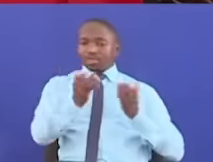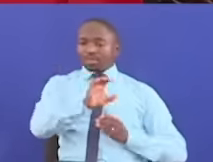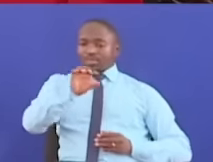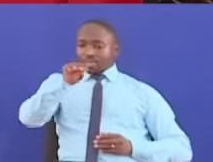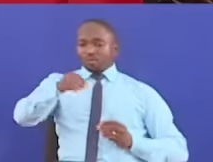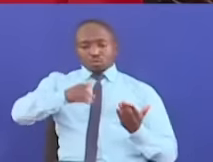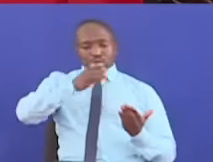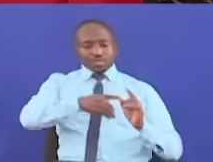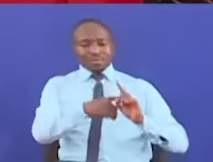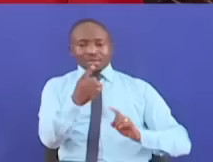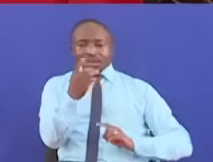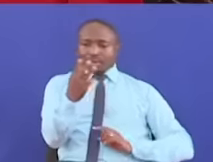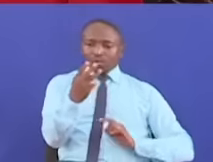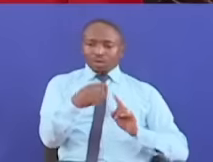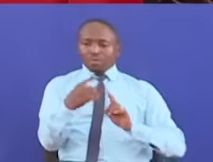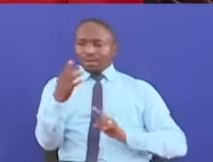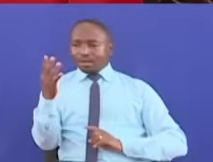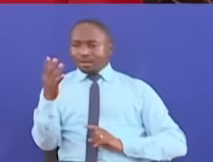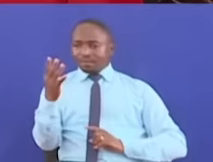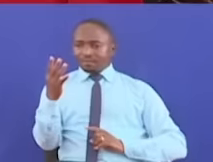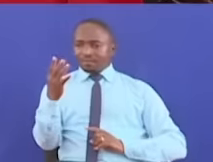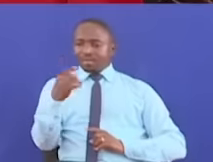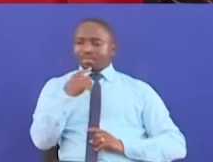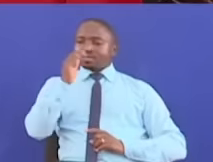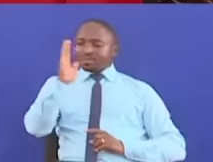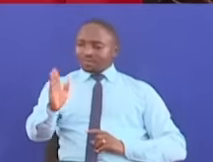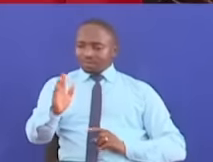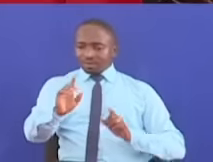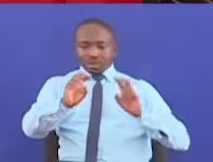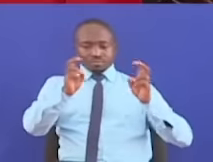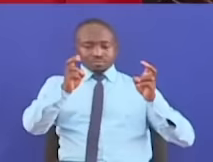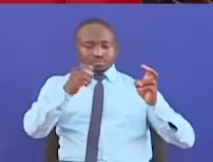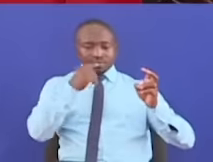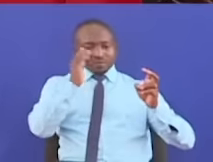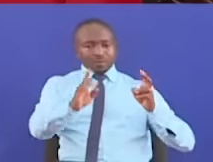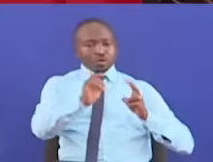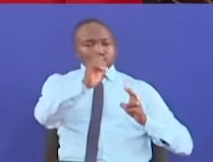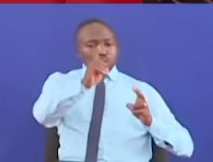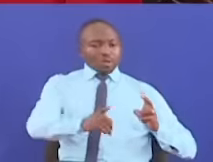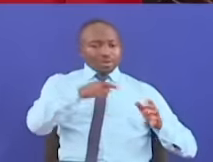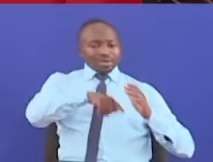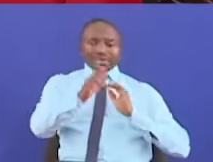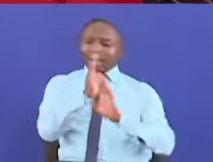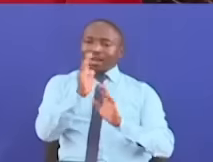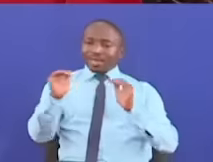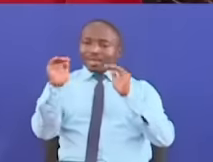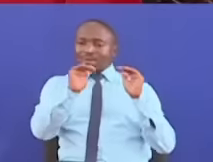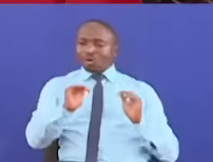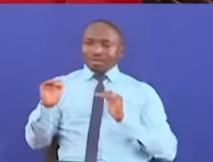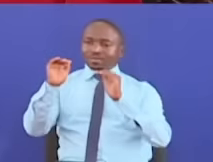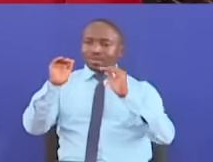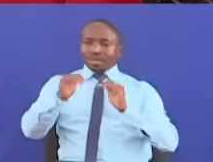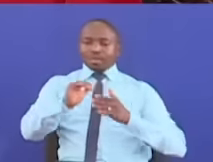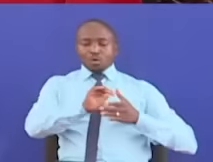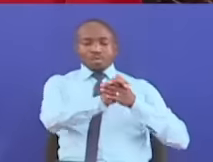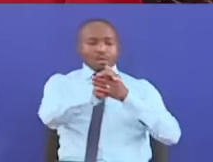zilizohifadhiwa t na ukurasa wa 104 inas sema hivi naom kun huu kwa hio hata katika Hali Ya demokrasi na